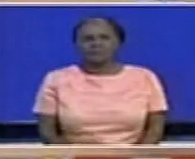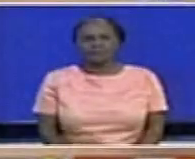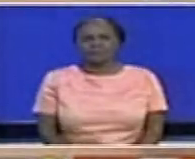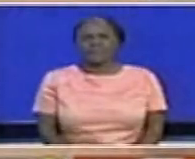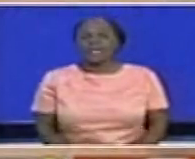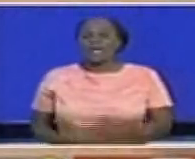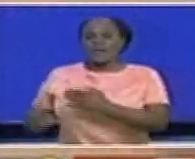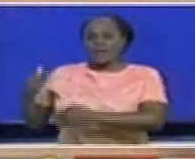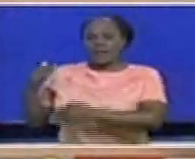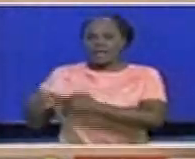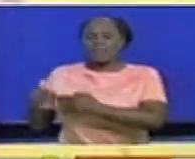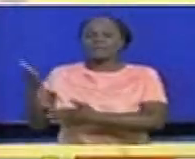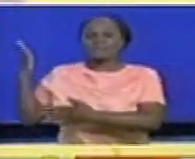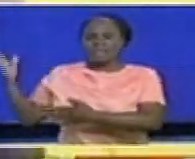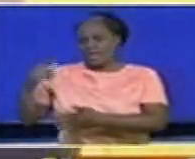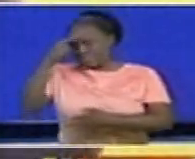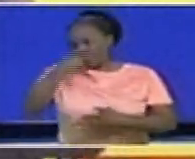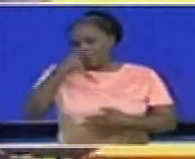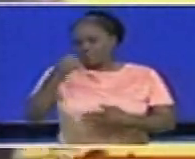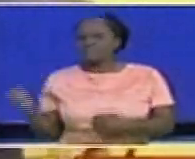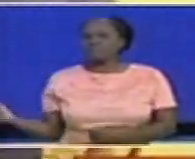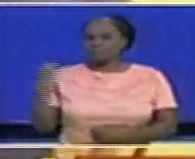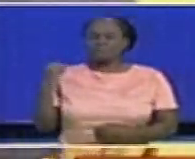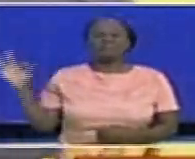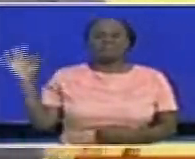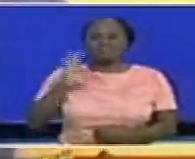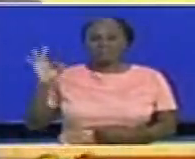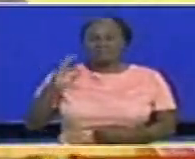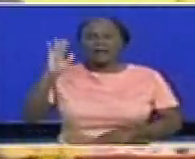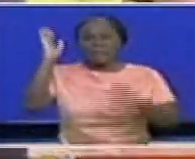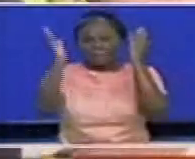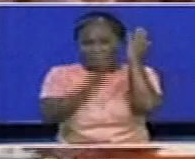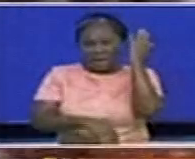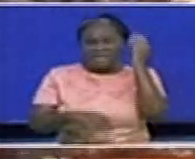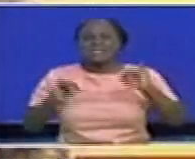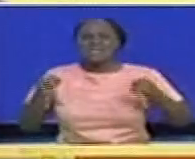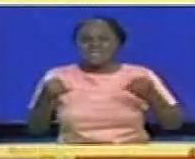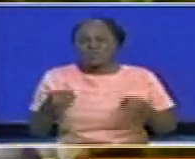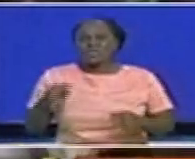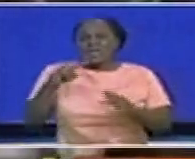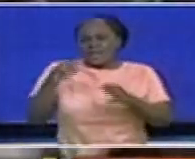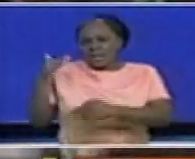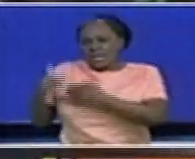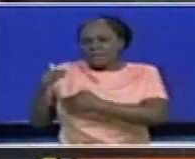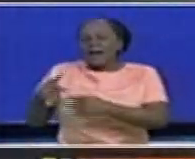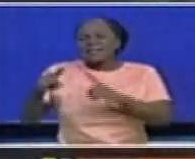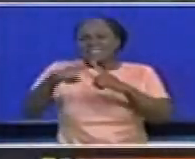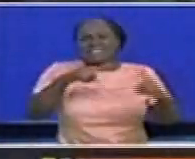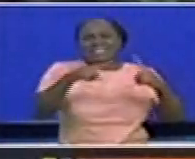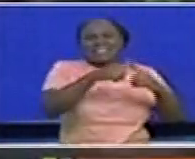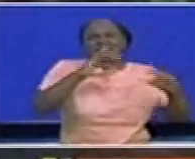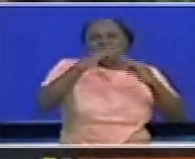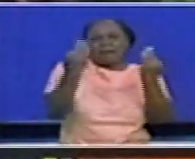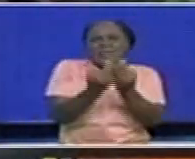Majirani katika mtaa Makongeni mjini Thika waliamkia kusambaa kwa habari mbaya kuwa jirani yao amewaua watu wote katika familia